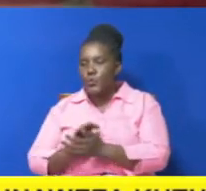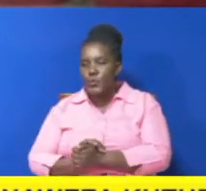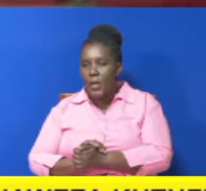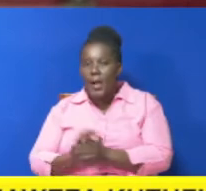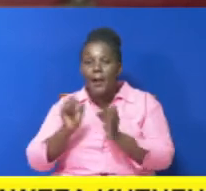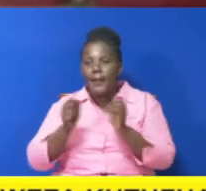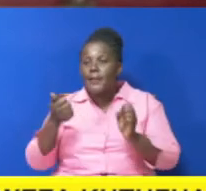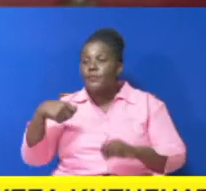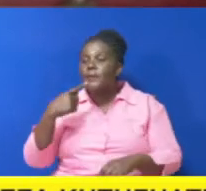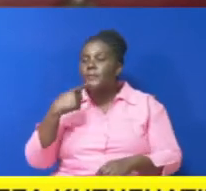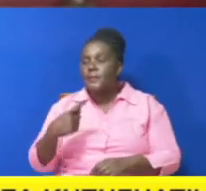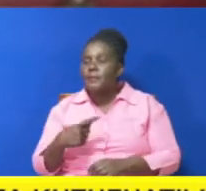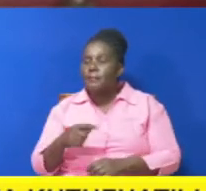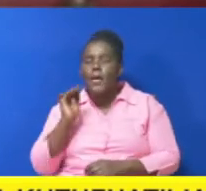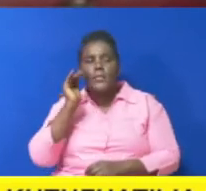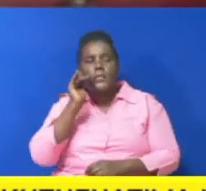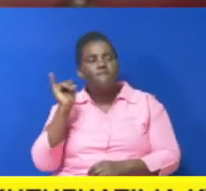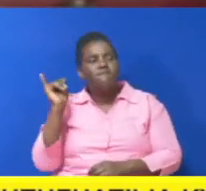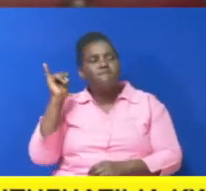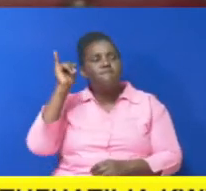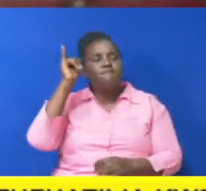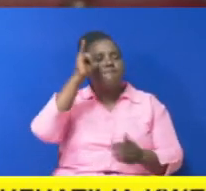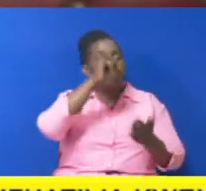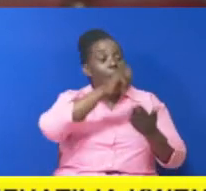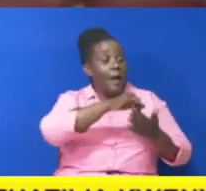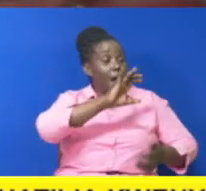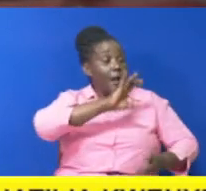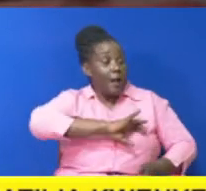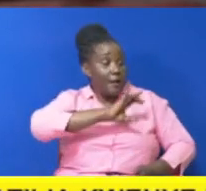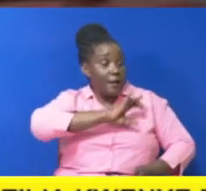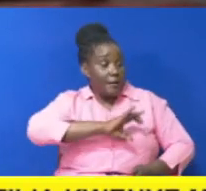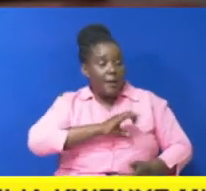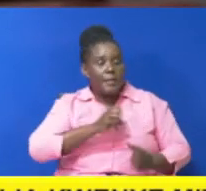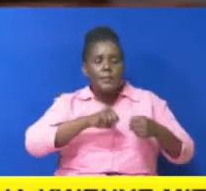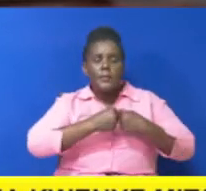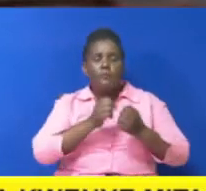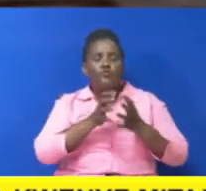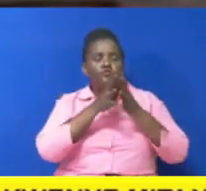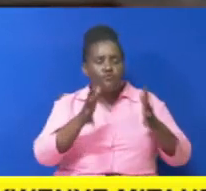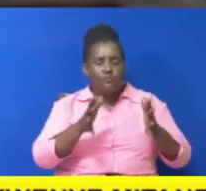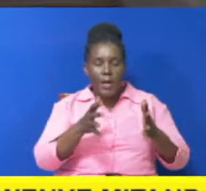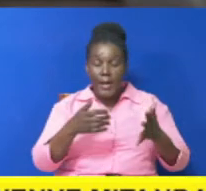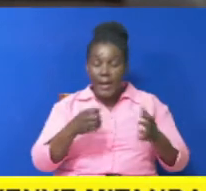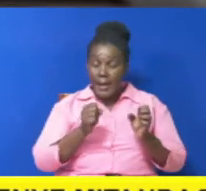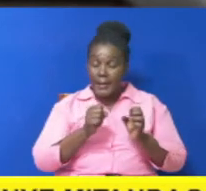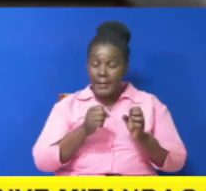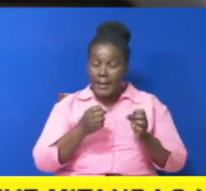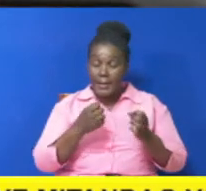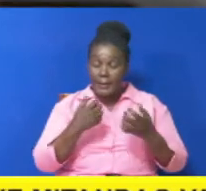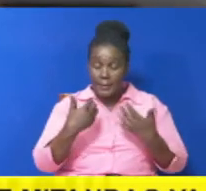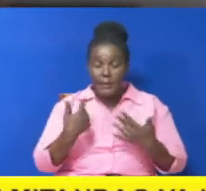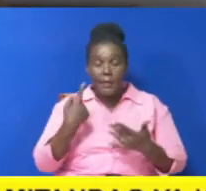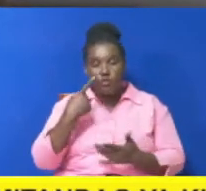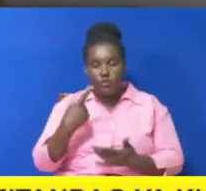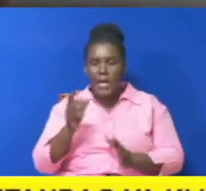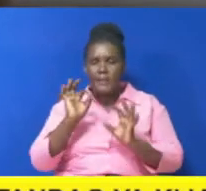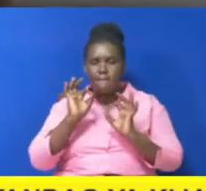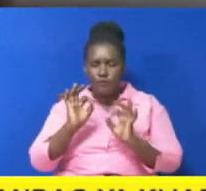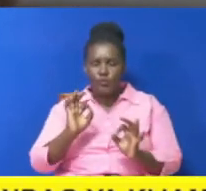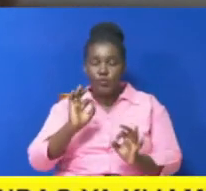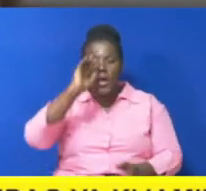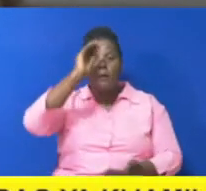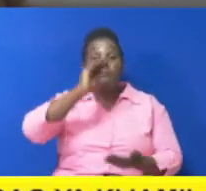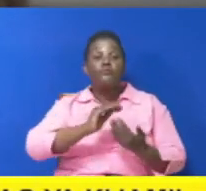Papa amekiri safari yake nchini Canada ilikuwa ni changamoto na hivi sasa anapaswa kupunguza safari, ingawa alipanga kwenda nchini